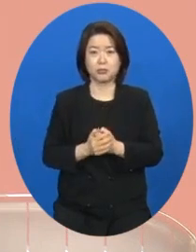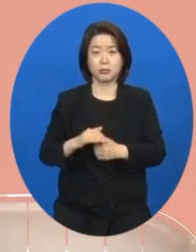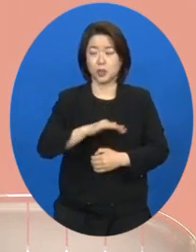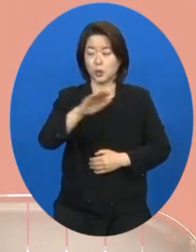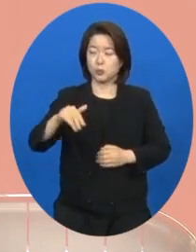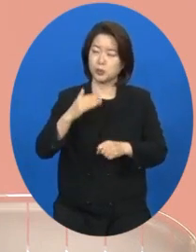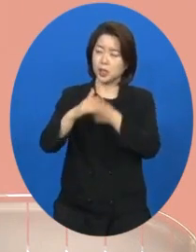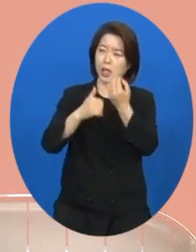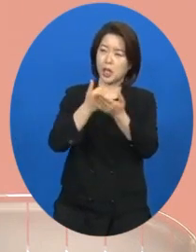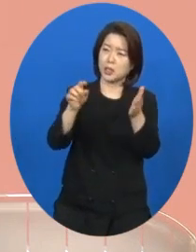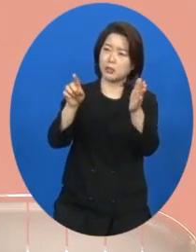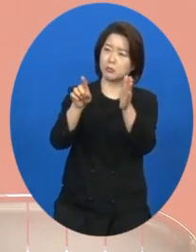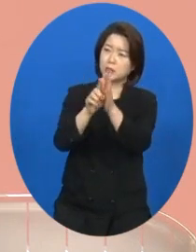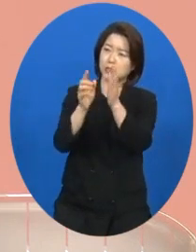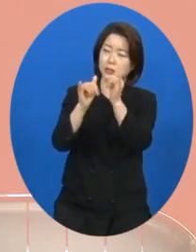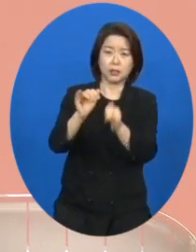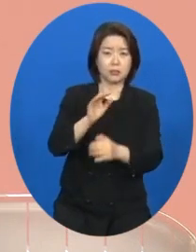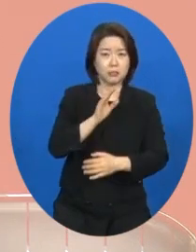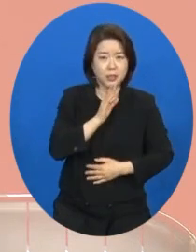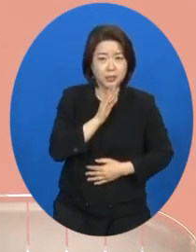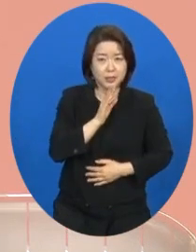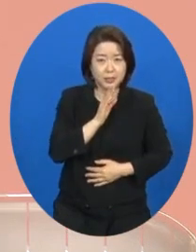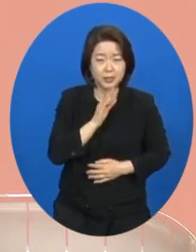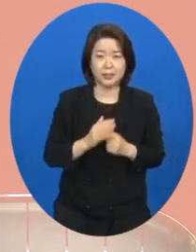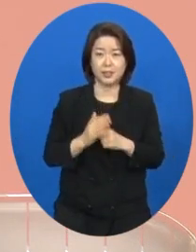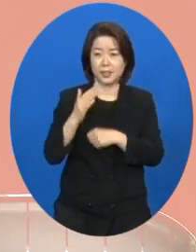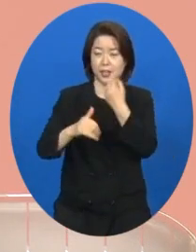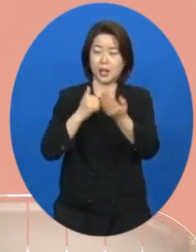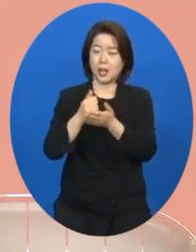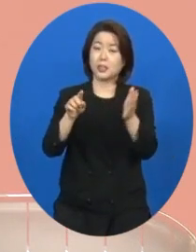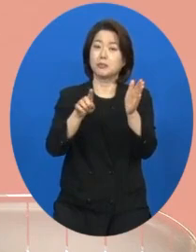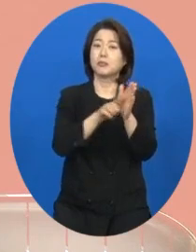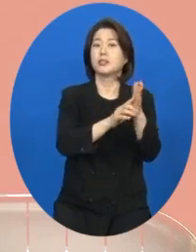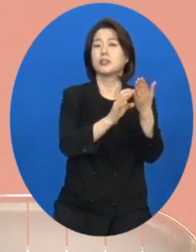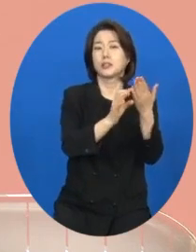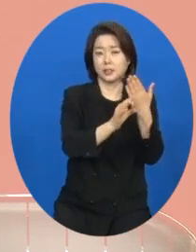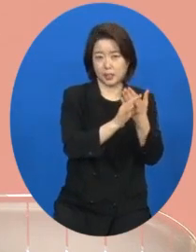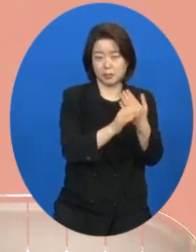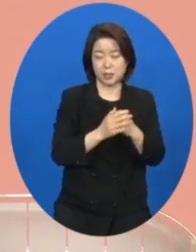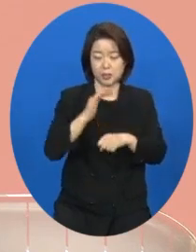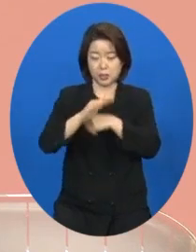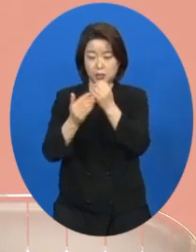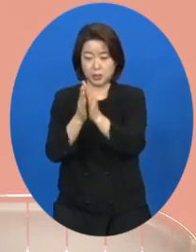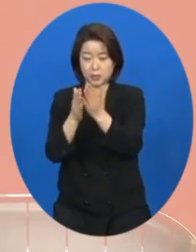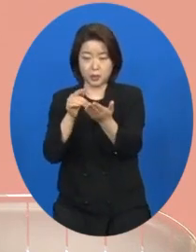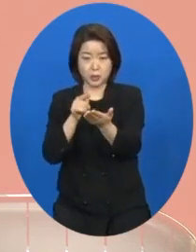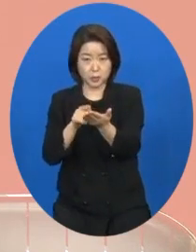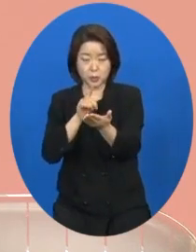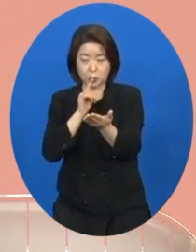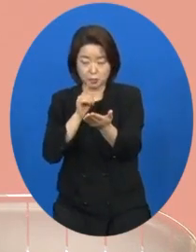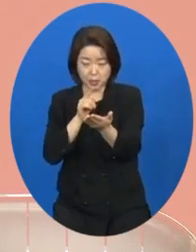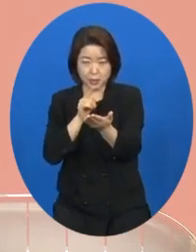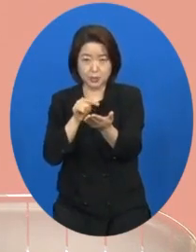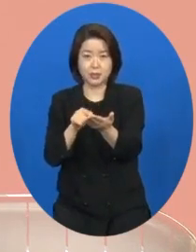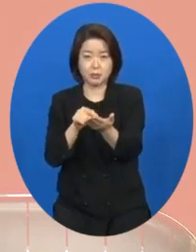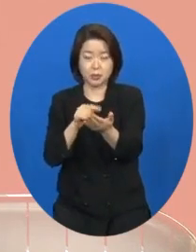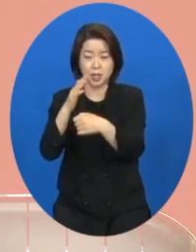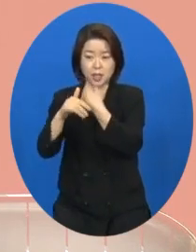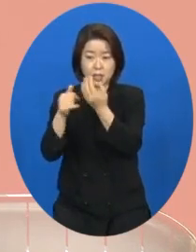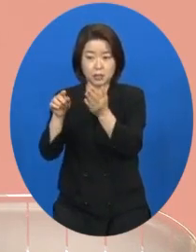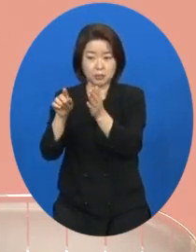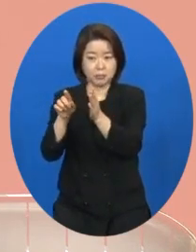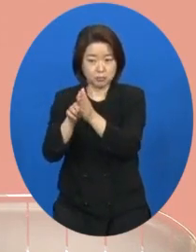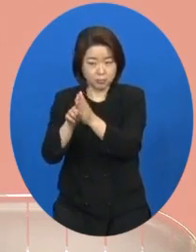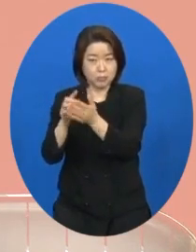우리가 하나님을 믿는 사람 맞습니까? 아니, 하나님을 믿는다면 성경 말씀이 하나님의 말씀이라고 믿는